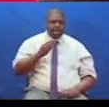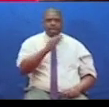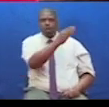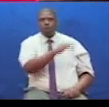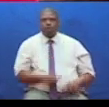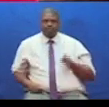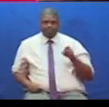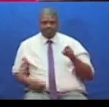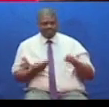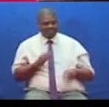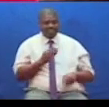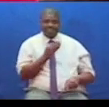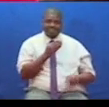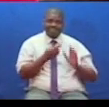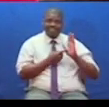62 billion,